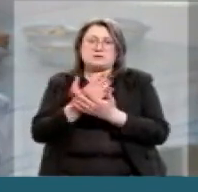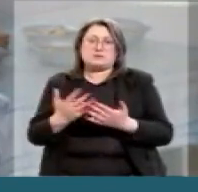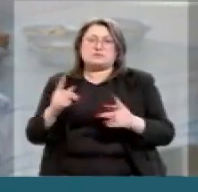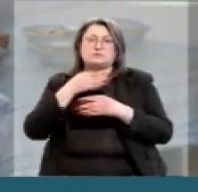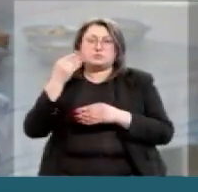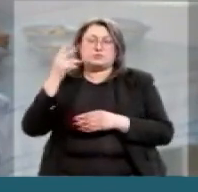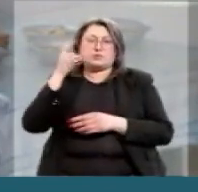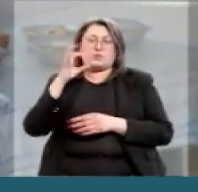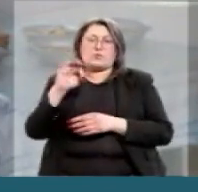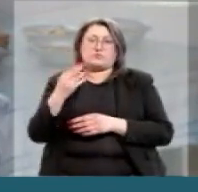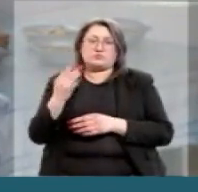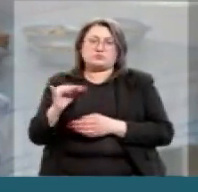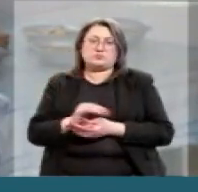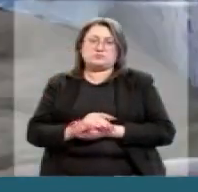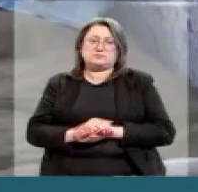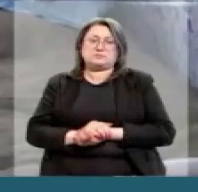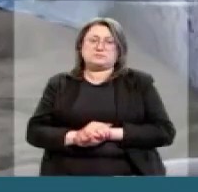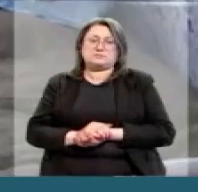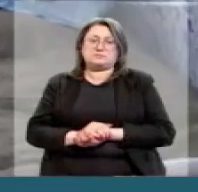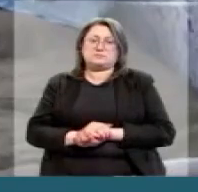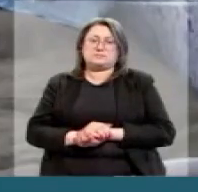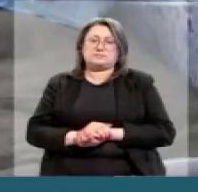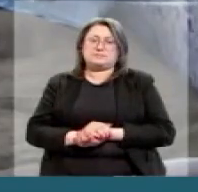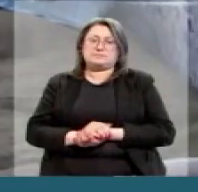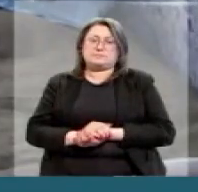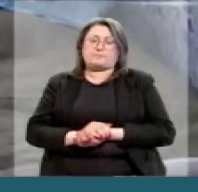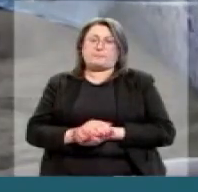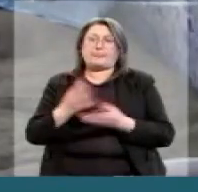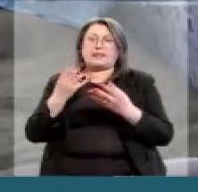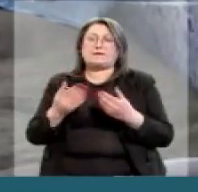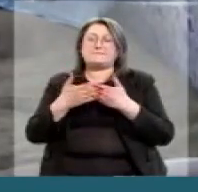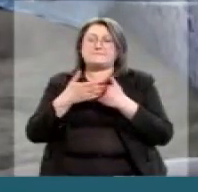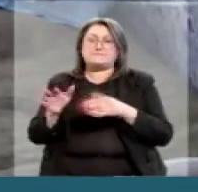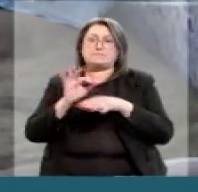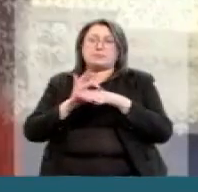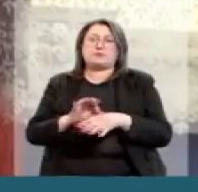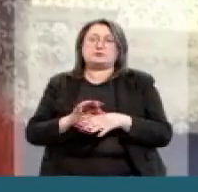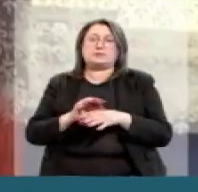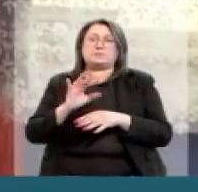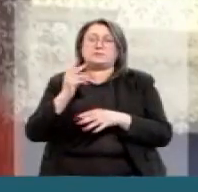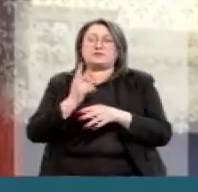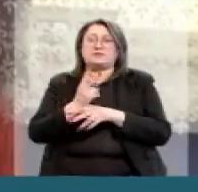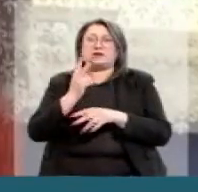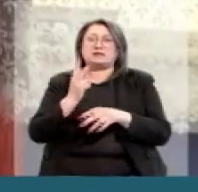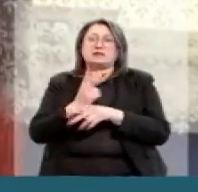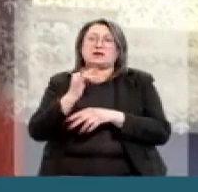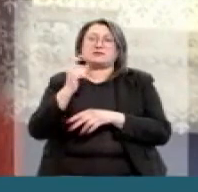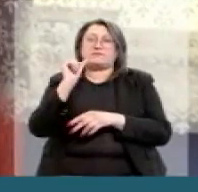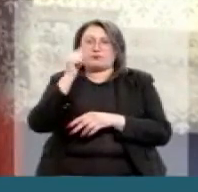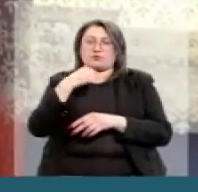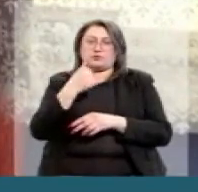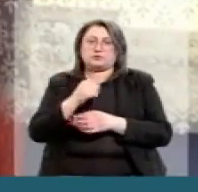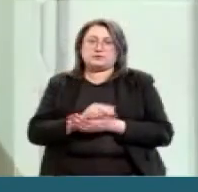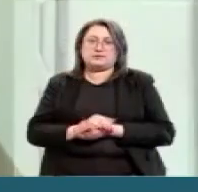де арнайы дайындаймыз. Номер 40-шы қауіпсіздігі барынша төмен мекемесінде ашық есік күні жылына 2-3